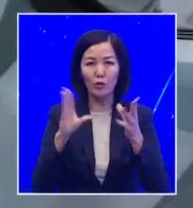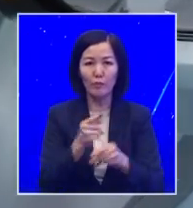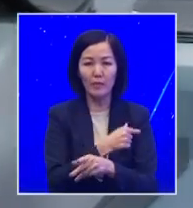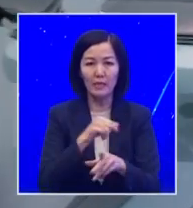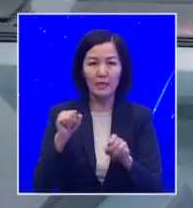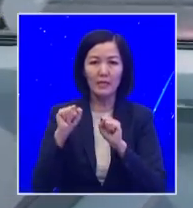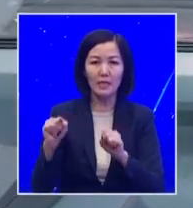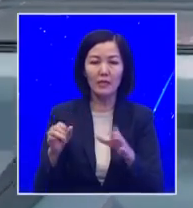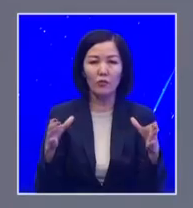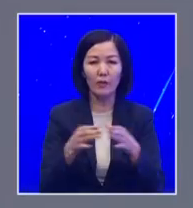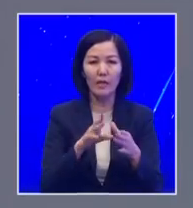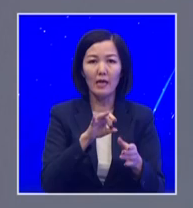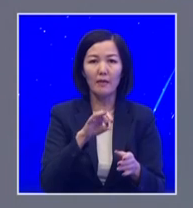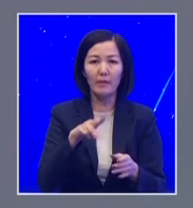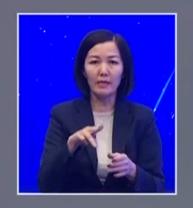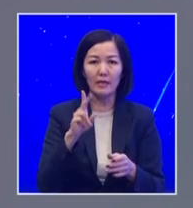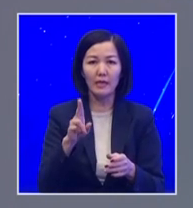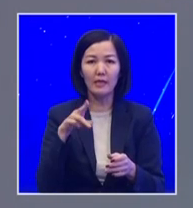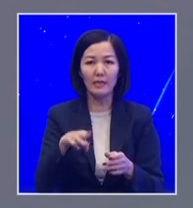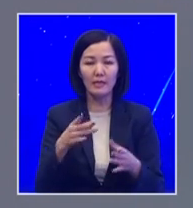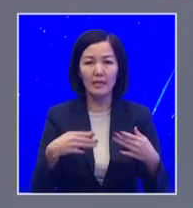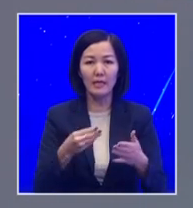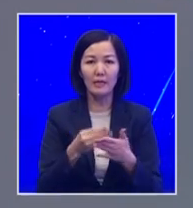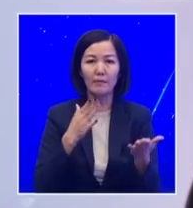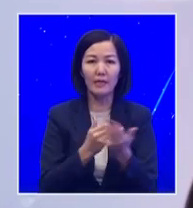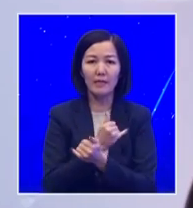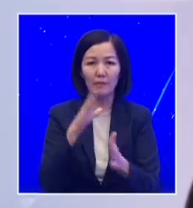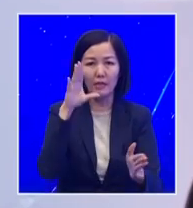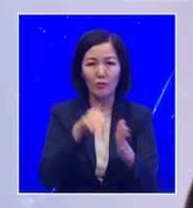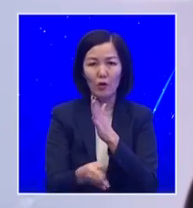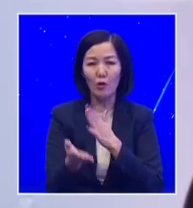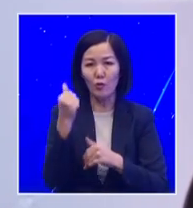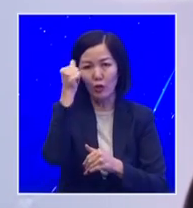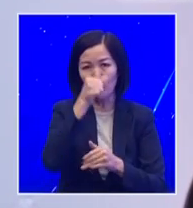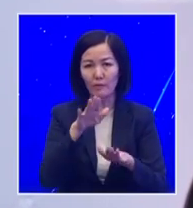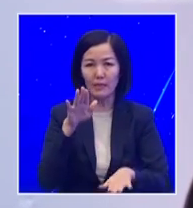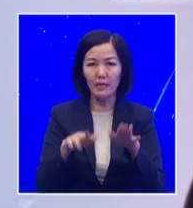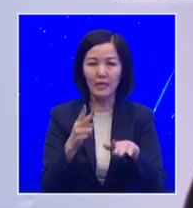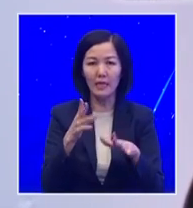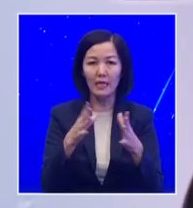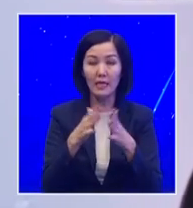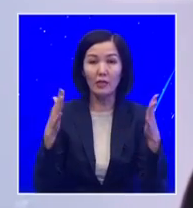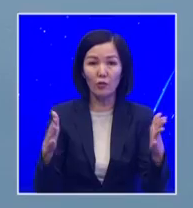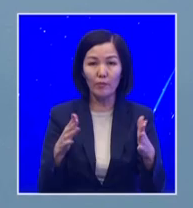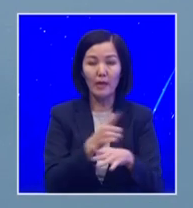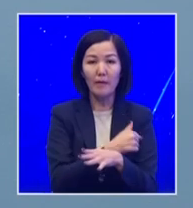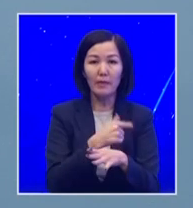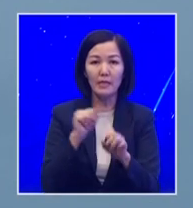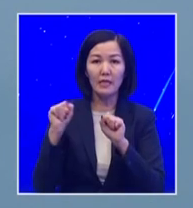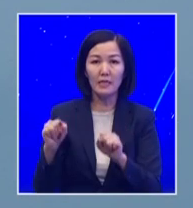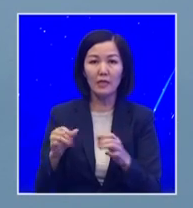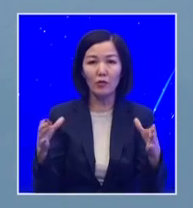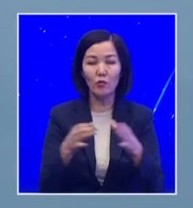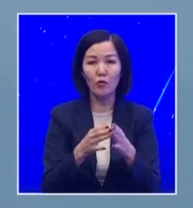медициналық сақтандыру пакетінде МРТ және КТ сияқты қымбат қызметтер саны өткен жылмен салыстырғанда 2 есеге өсті. Медициналық